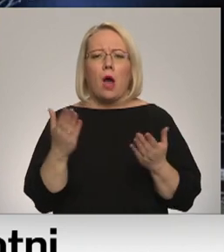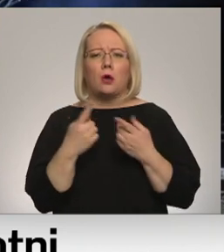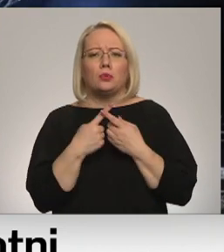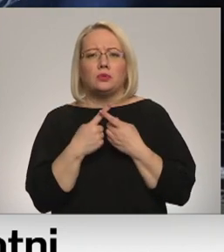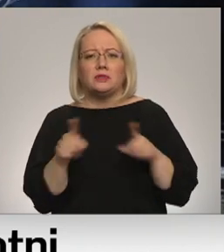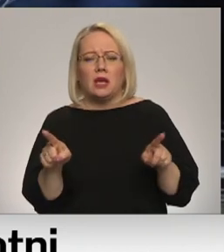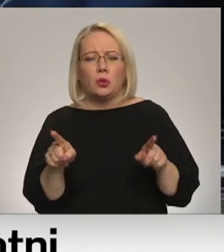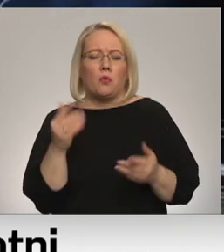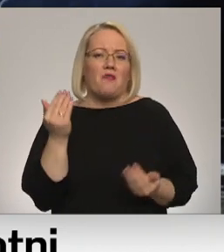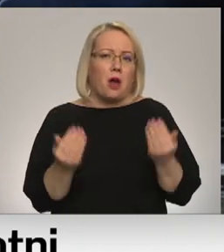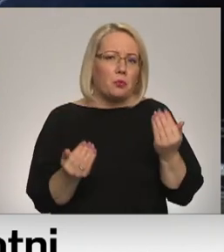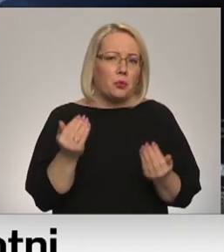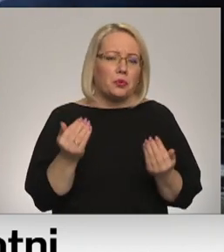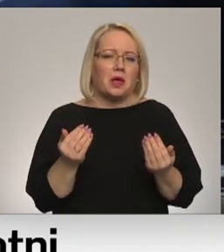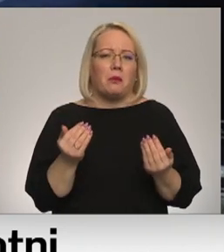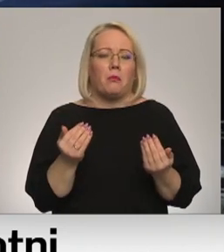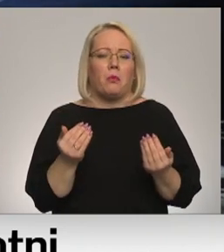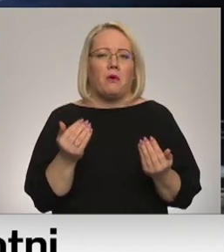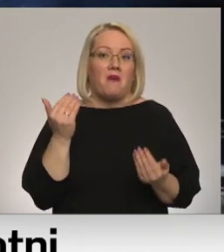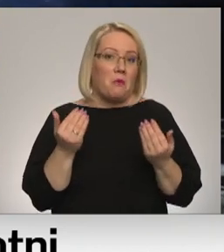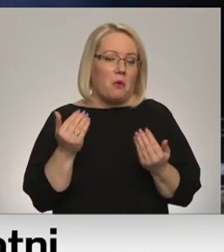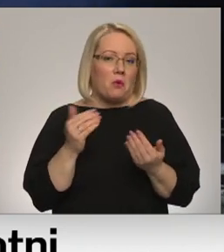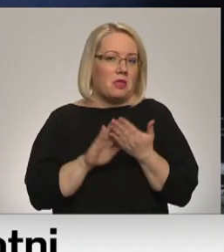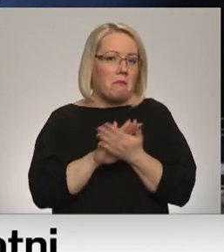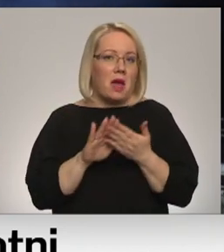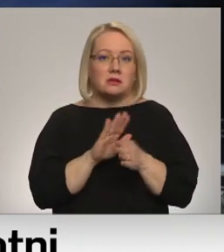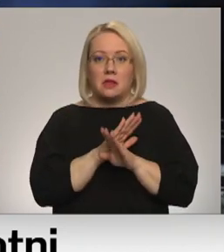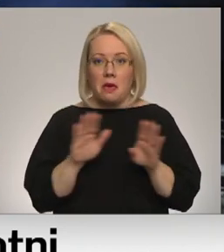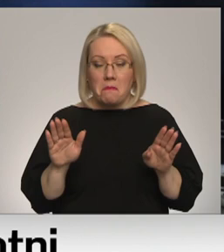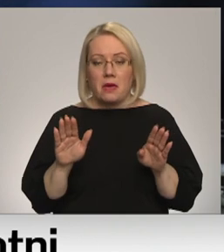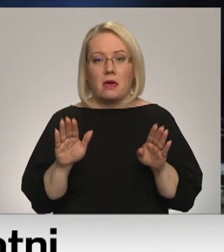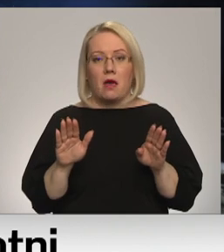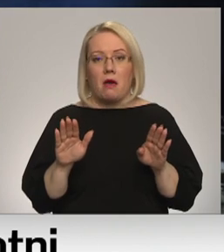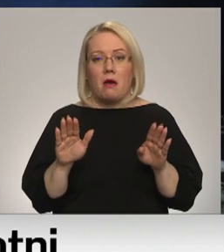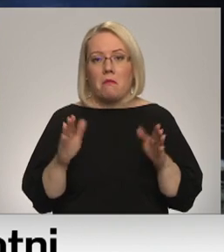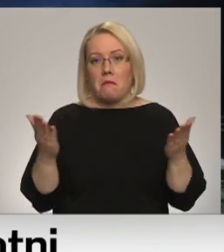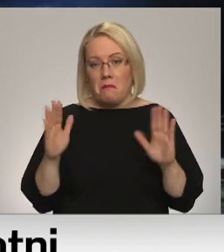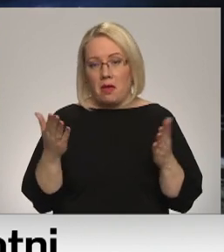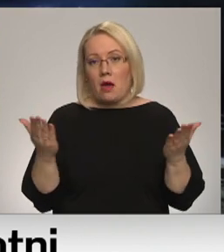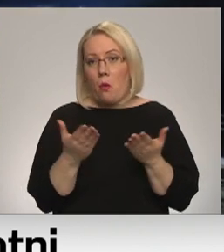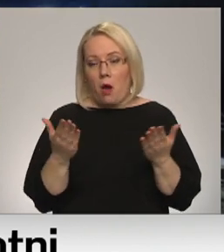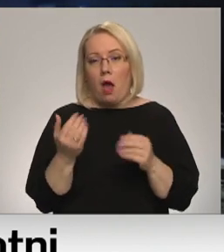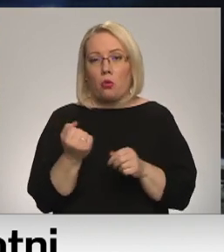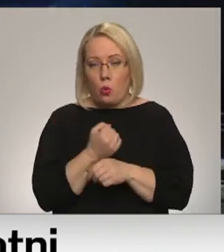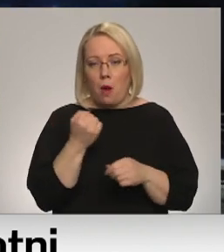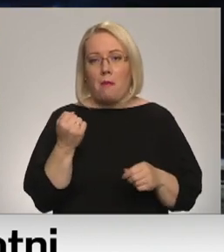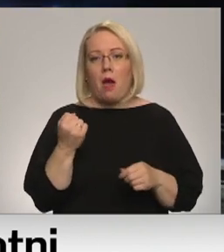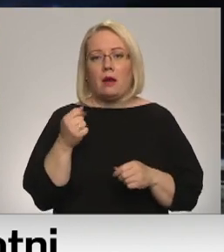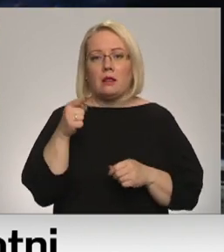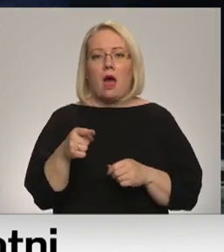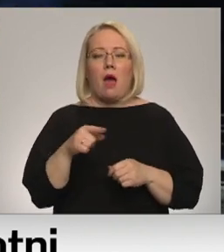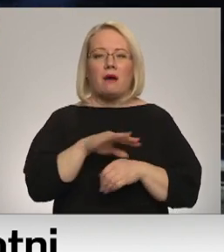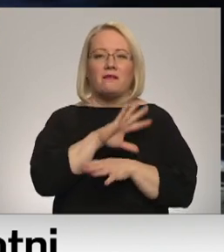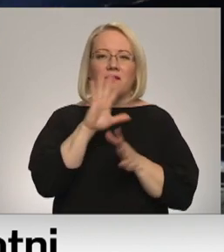citu varbūtību tur pat varbūt arī nemaz nebija, bet nu kaut kā tomēr tā